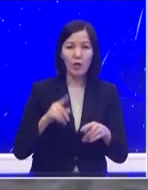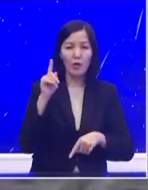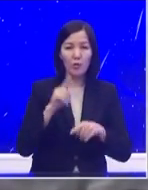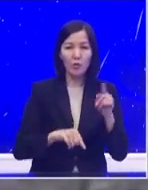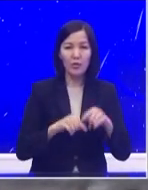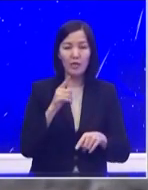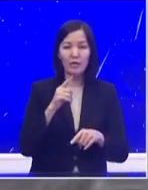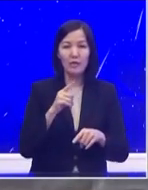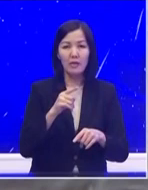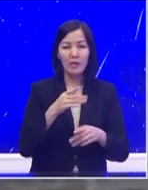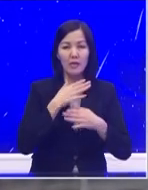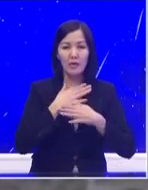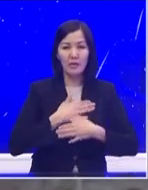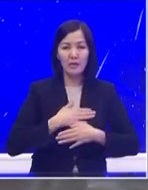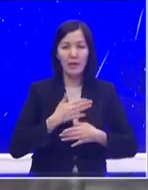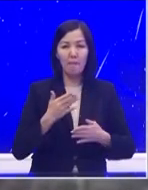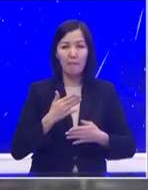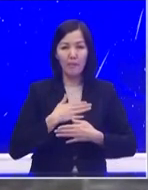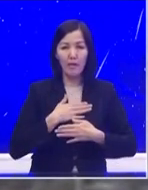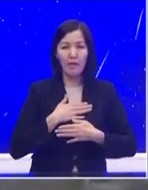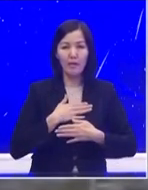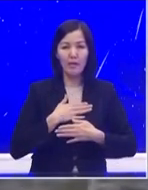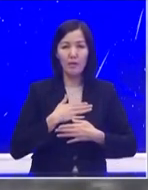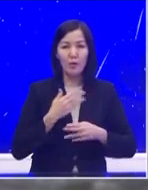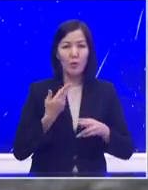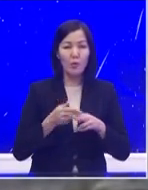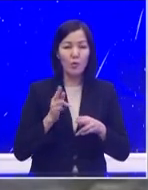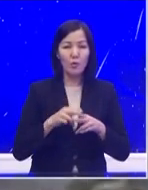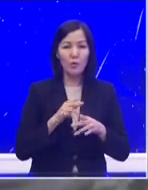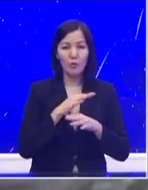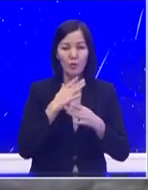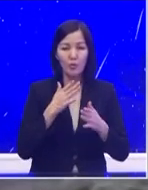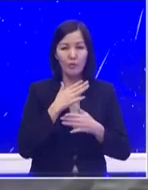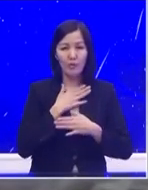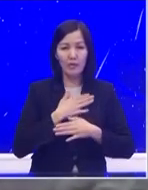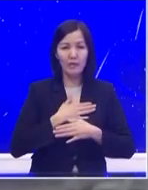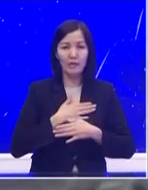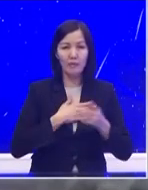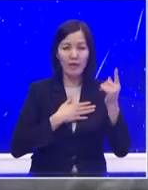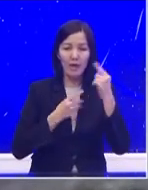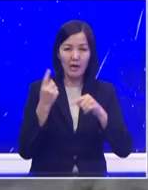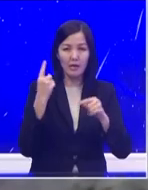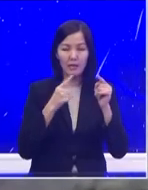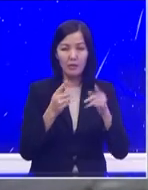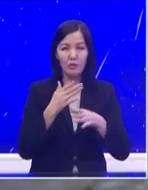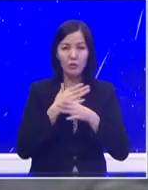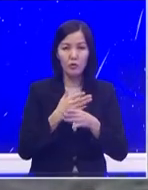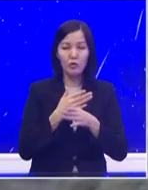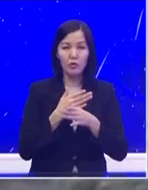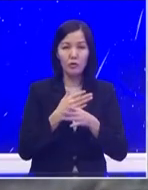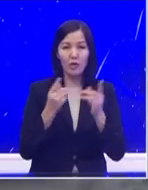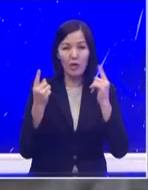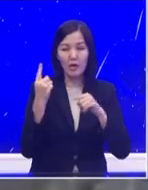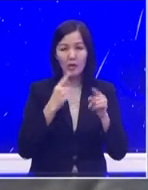риза, мен оған өлілгенше ризамын. Ақынның сүйініші,